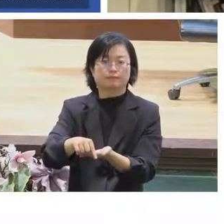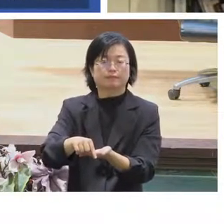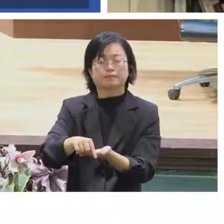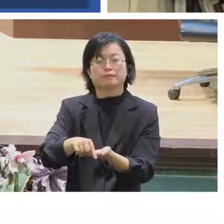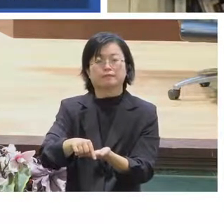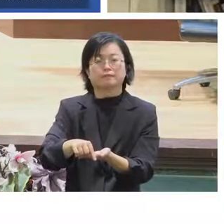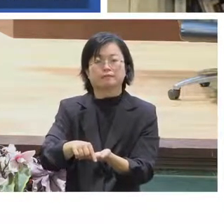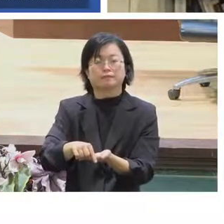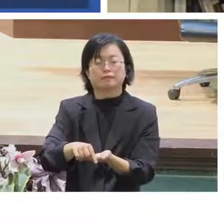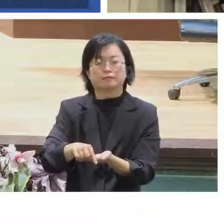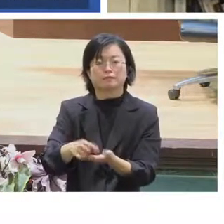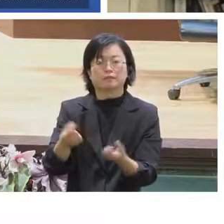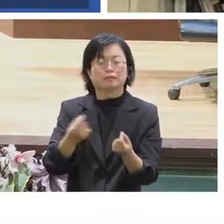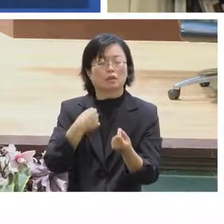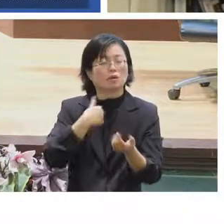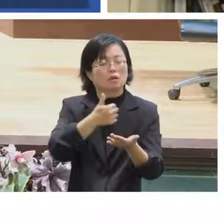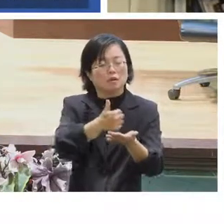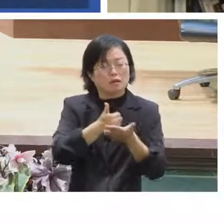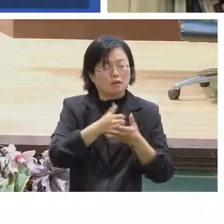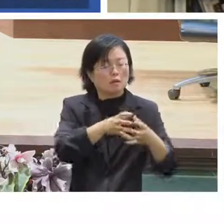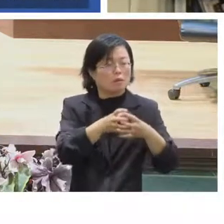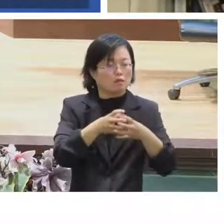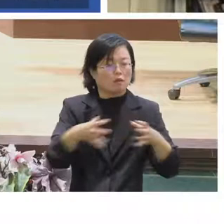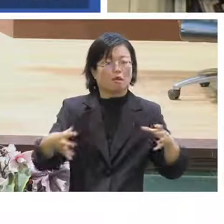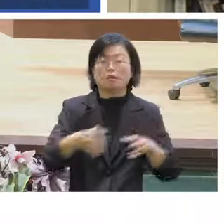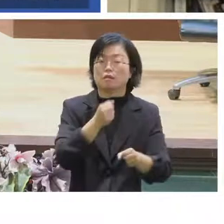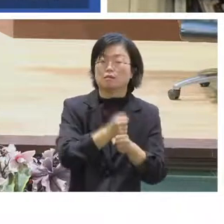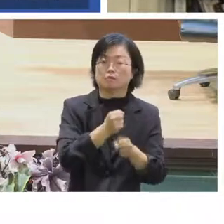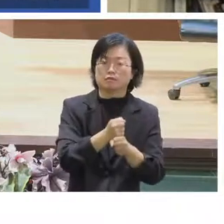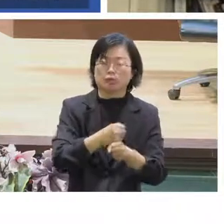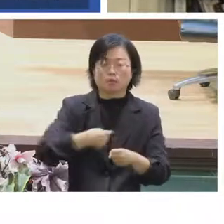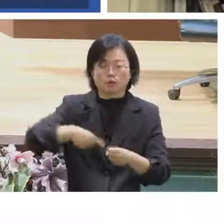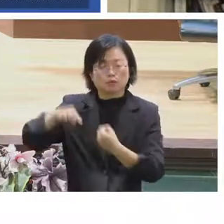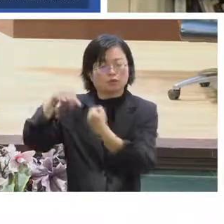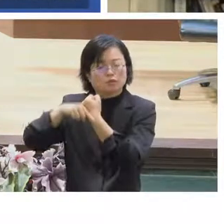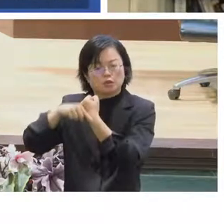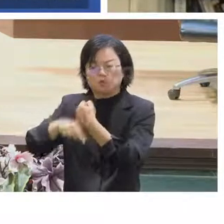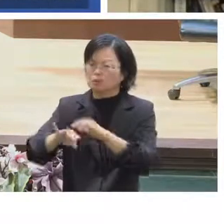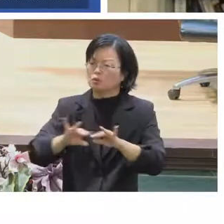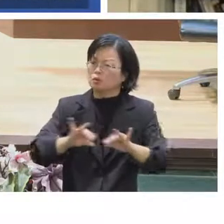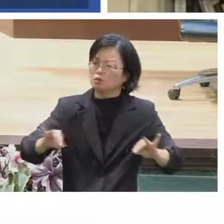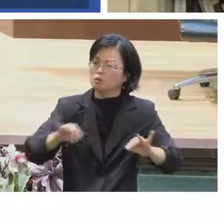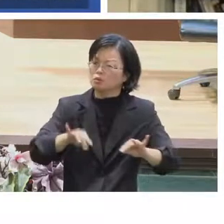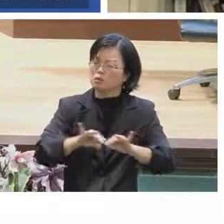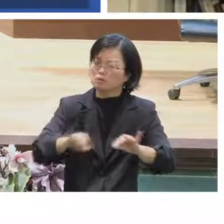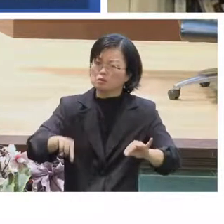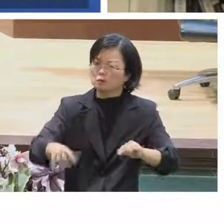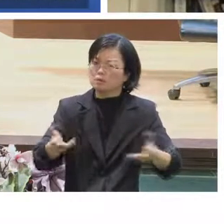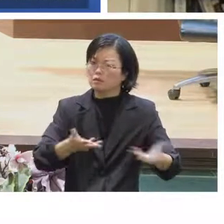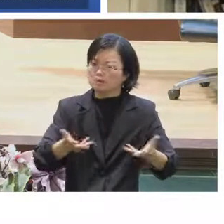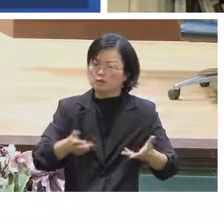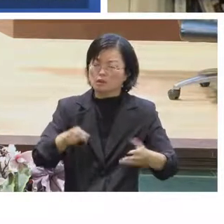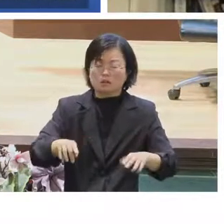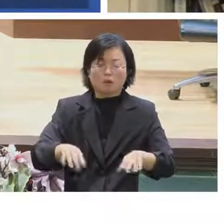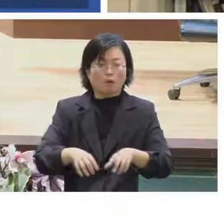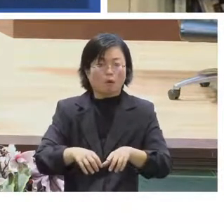邀请本土研究社大家一起来合作，去研究这个土地本身的这个数据可以怎样去开